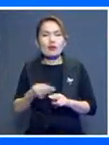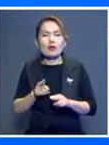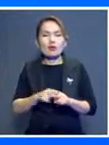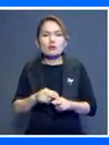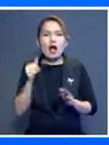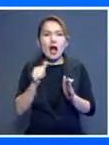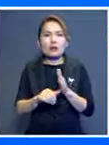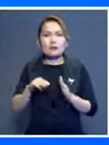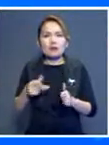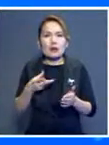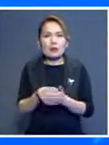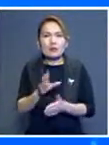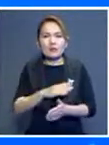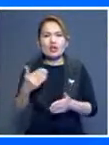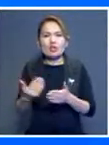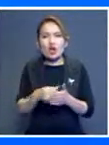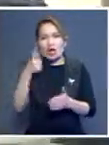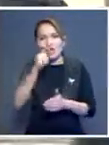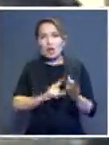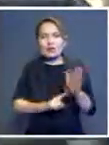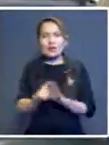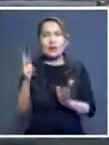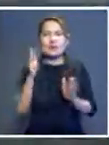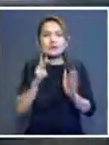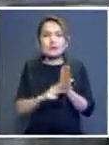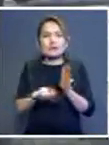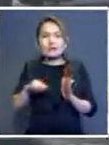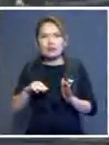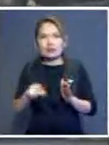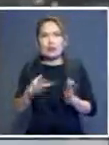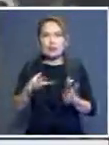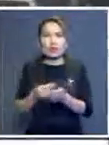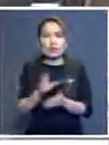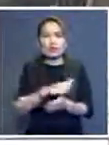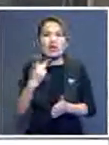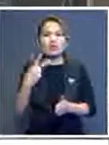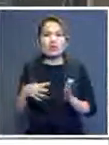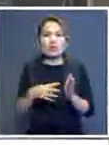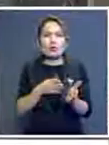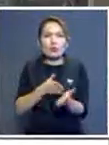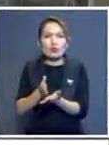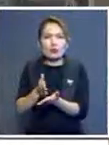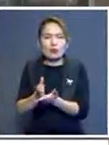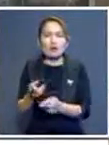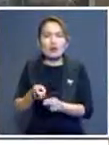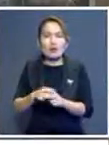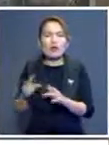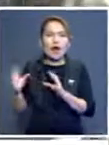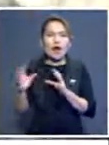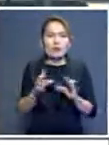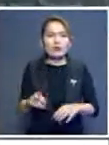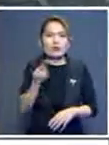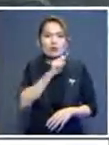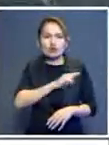білсе, жаңа жылдан бастап 80 теңге төлеп жатыр. Облыс орталығында 29 бағыт бойынша 7 мердігер мекеме жолаушы